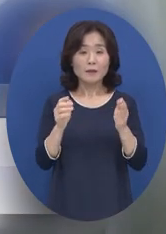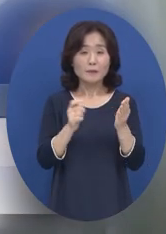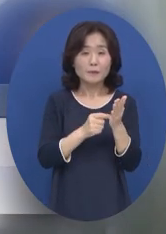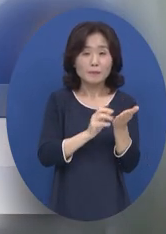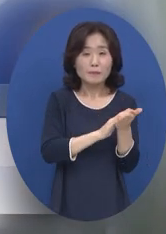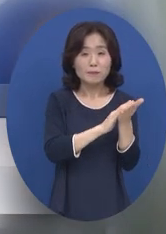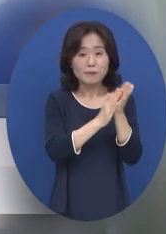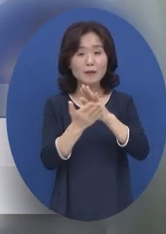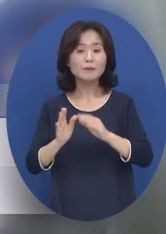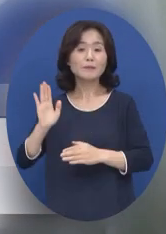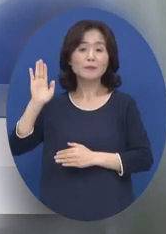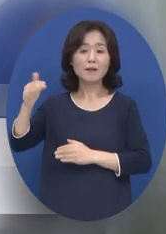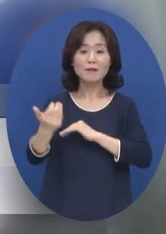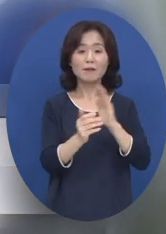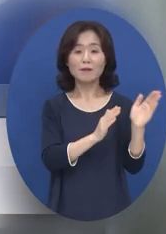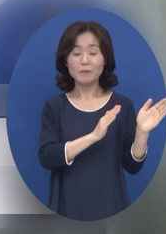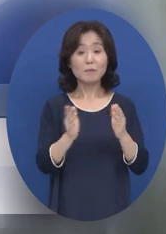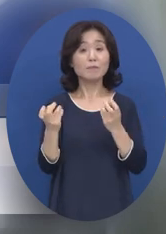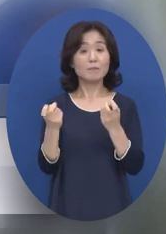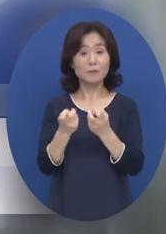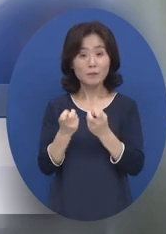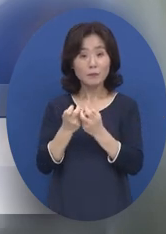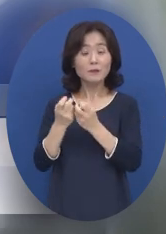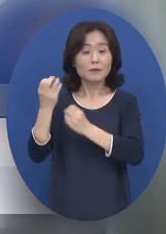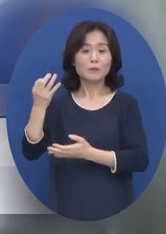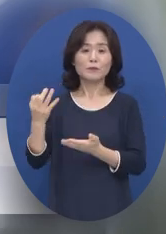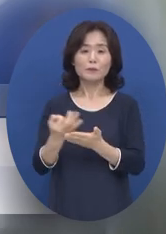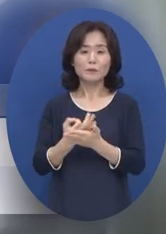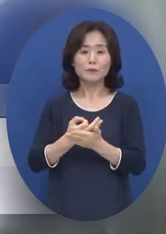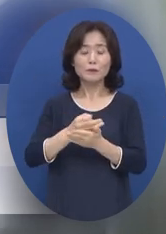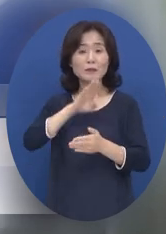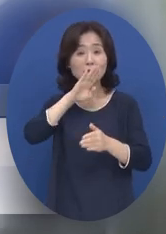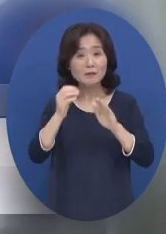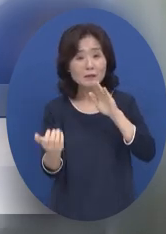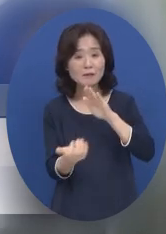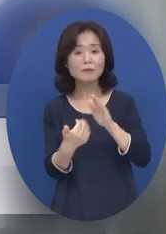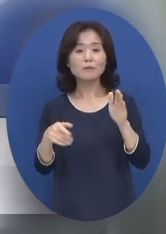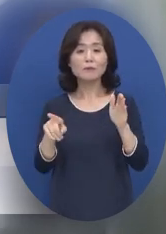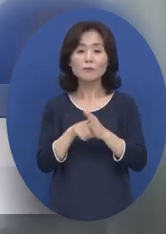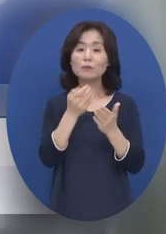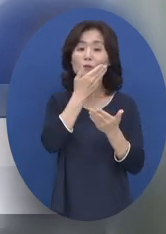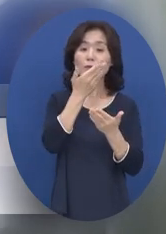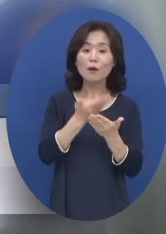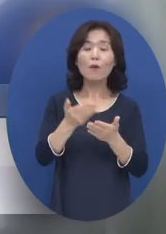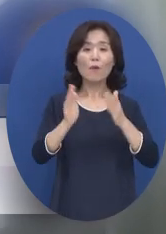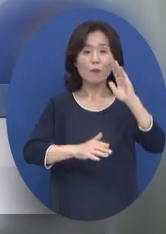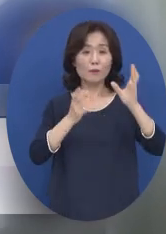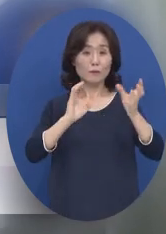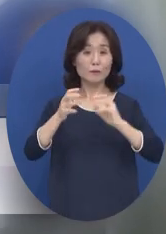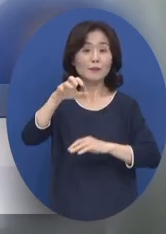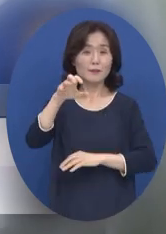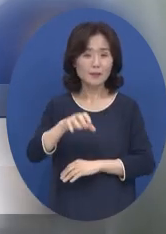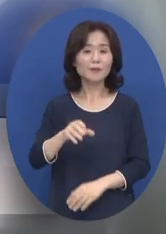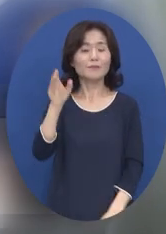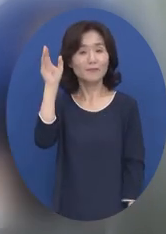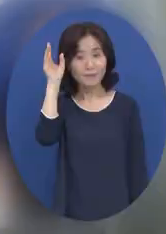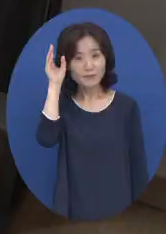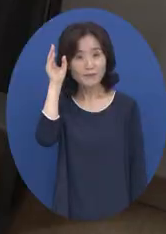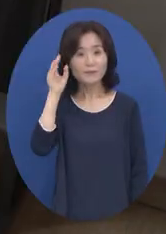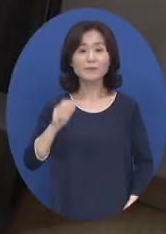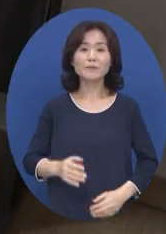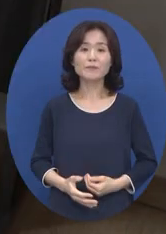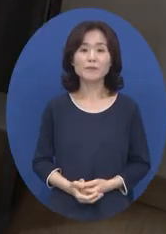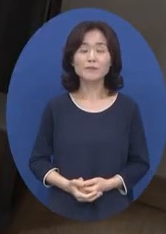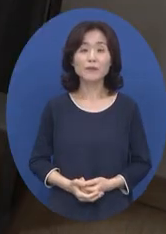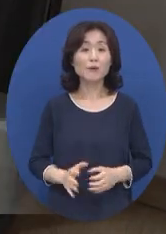급변하는 미래를 대비하는 대안으로서 기본소득 시즌 을 연 소중한 엉 너 뇌 장애 되기를 비결